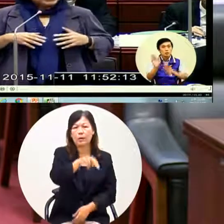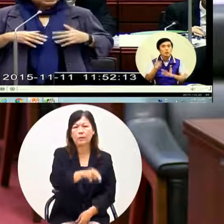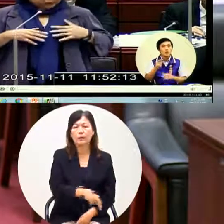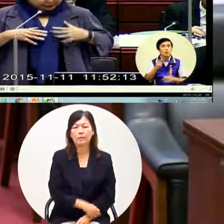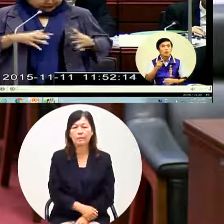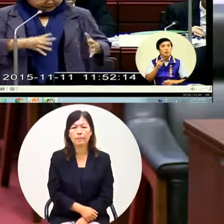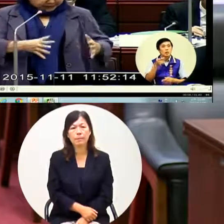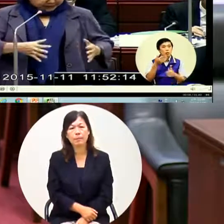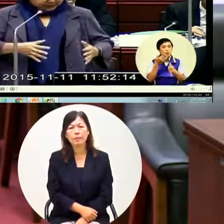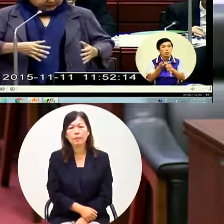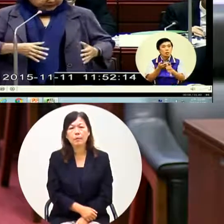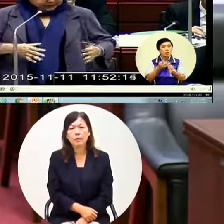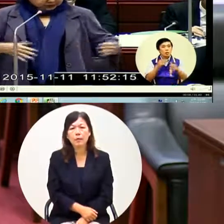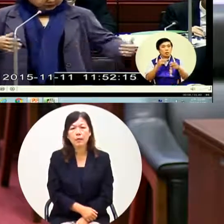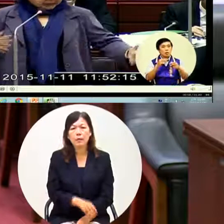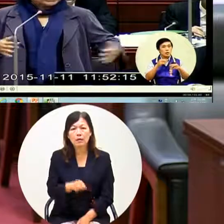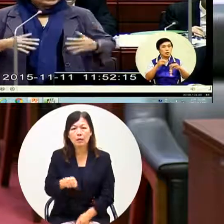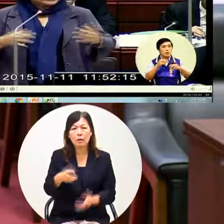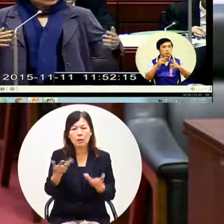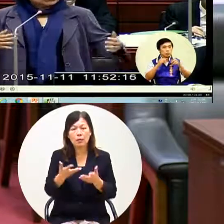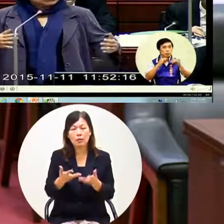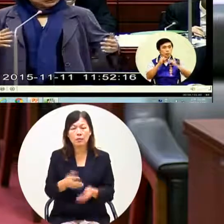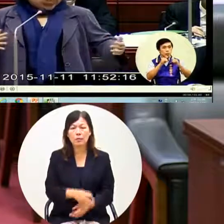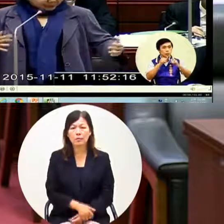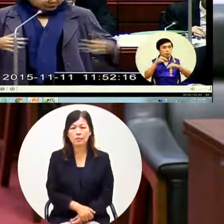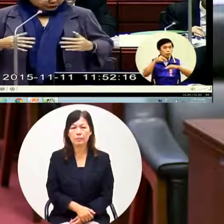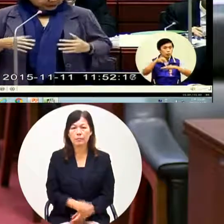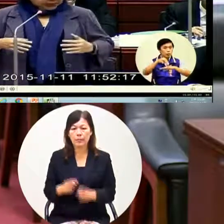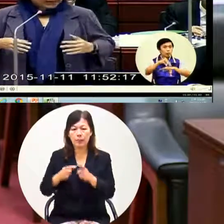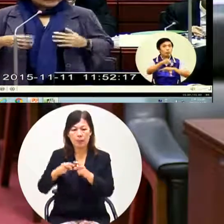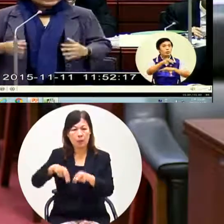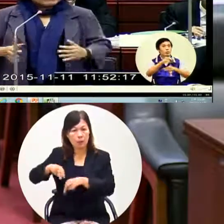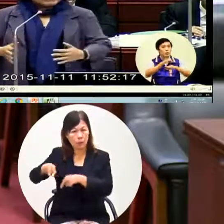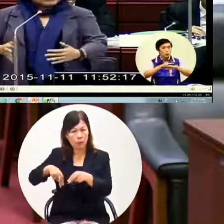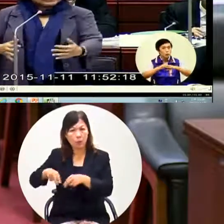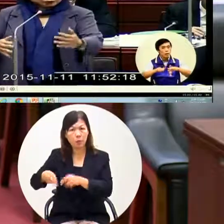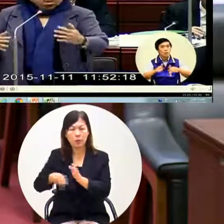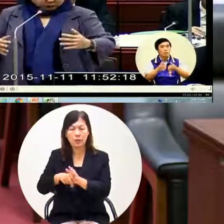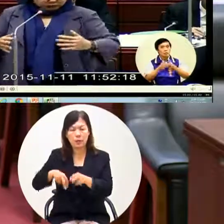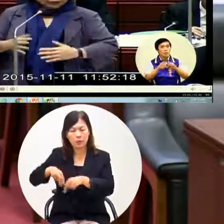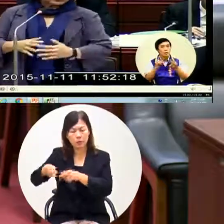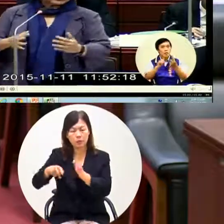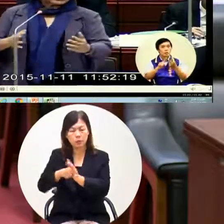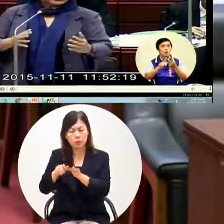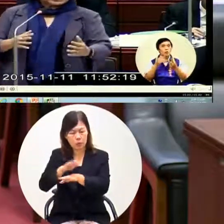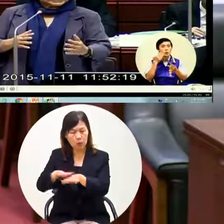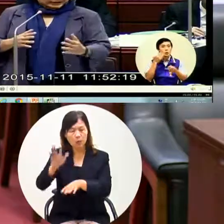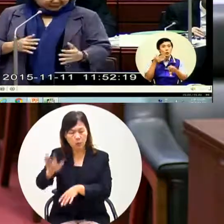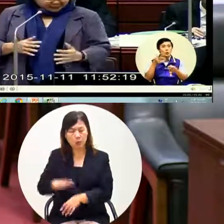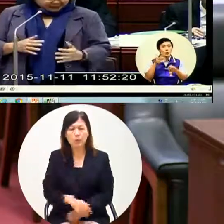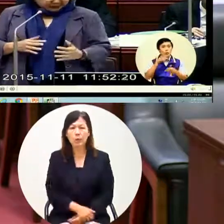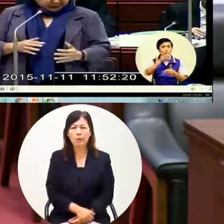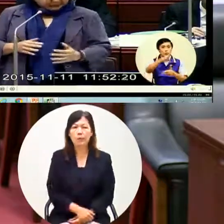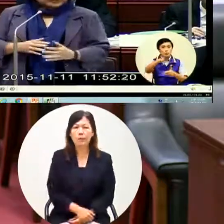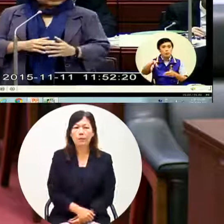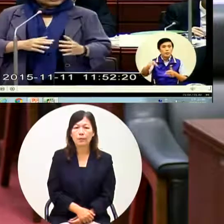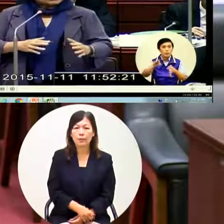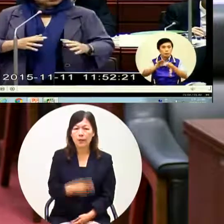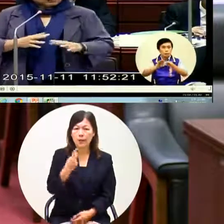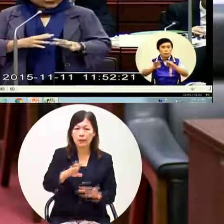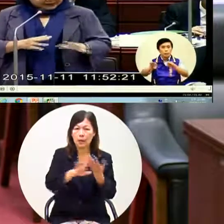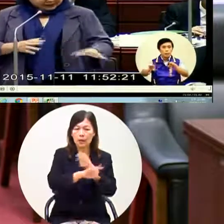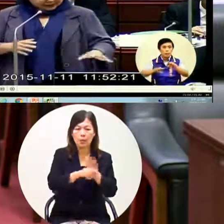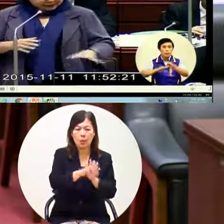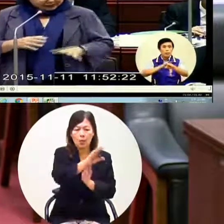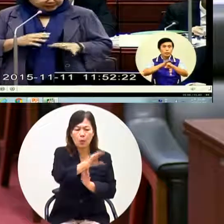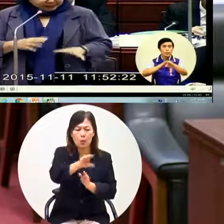面要让行人行的道路更安全，一方面如果到处都是停车，导致